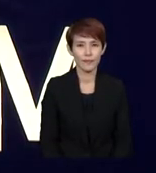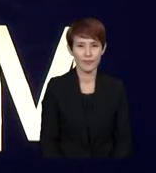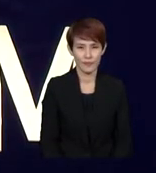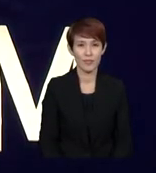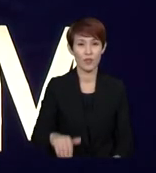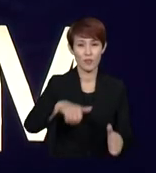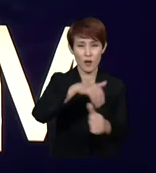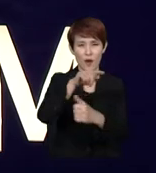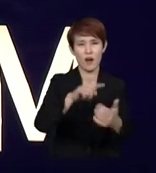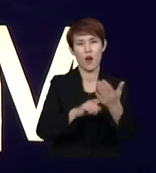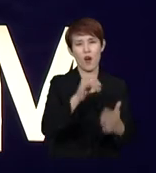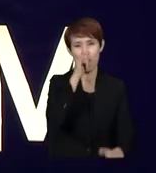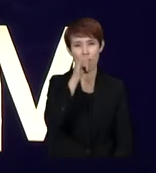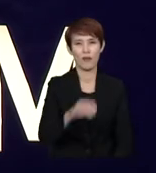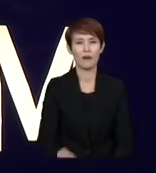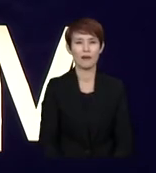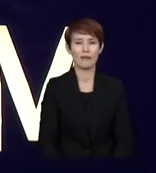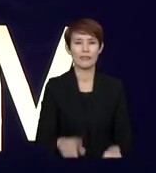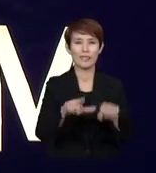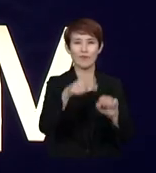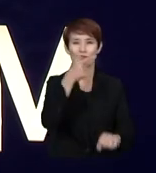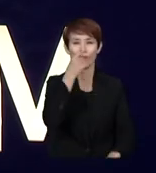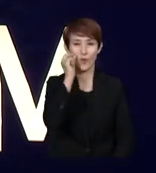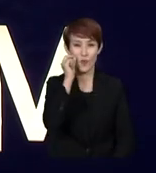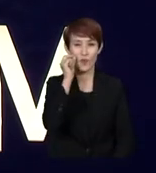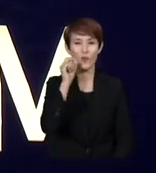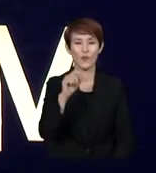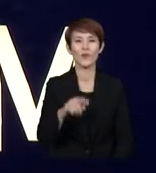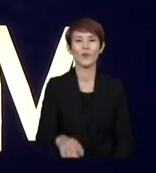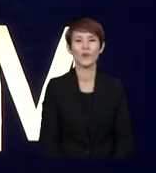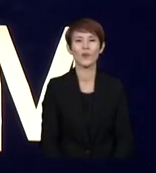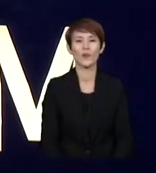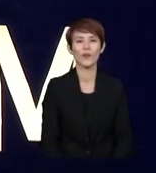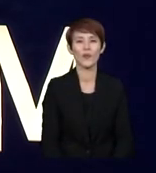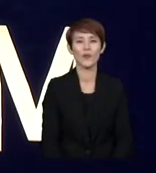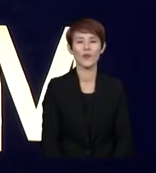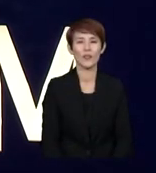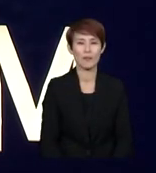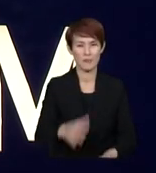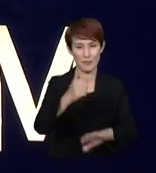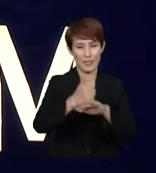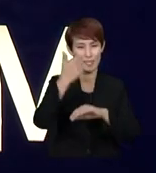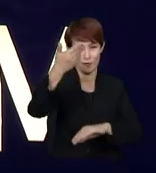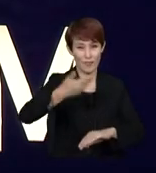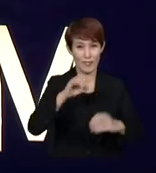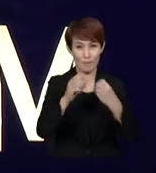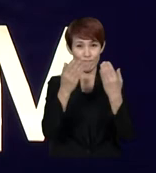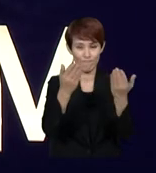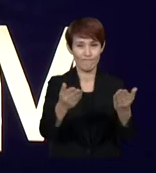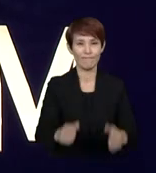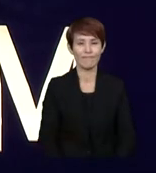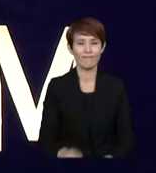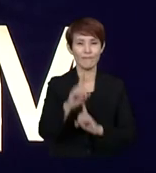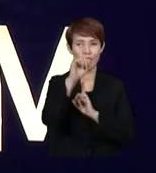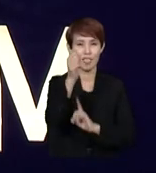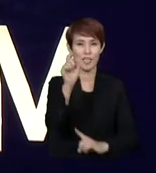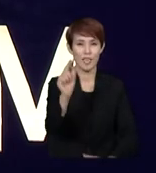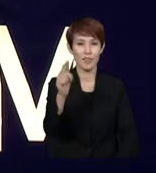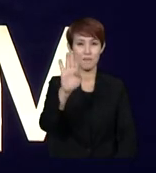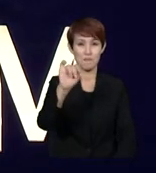저희가 아무래도 시간 관계상 이 질문을 마지막으로 드려야 할 것 같습니다. 관객 중에 이한빈님께서 보내주신